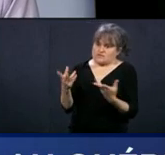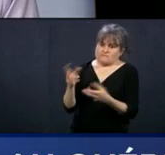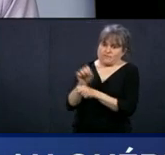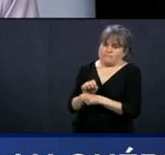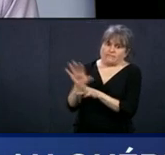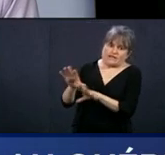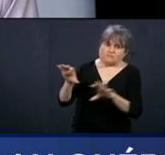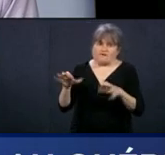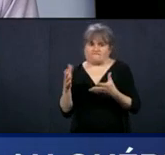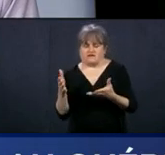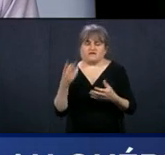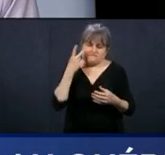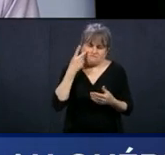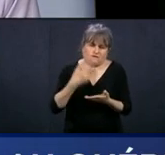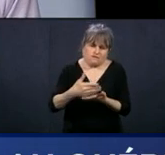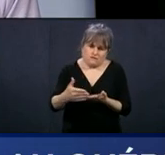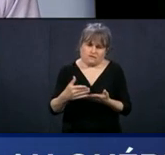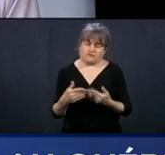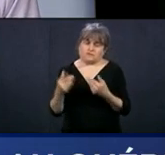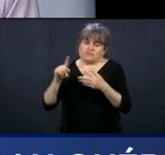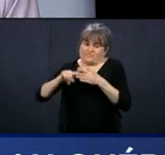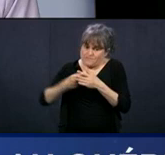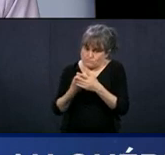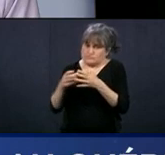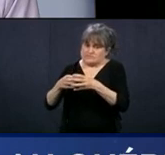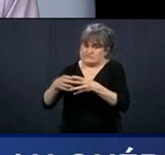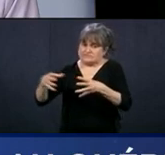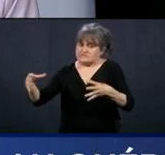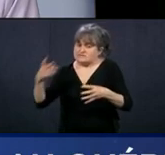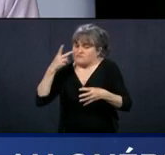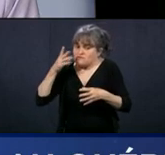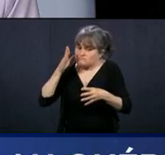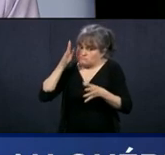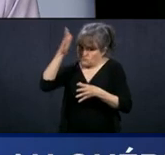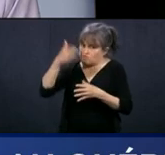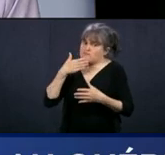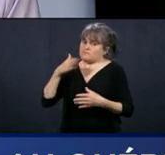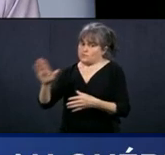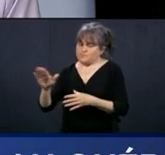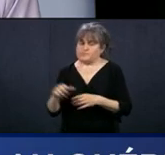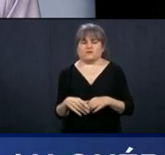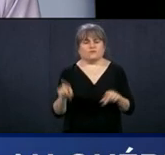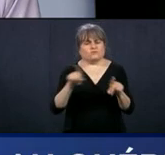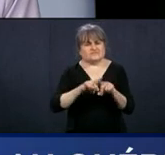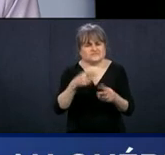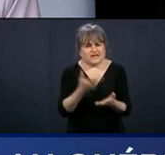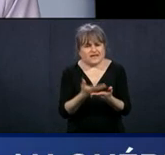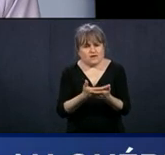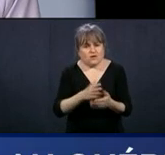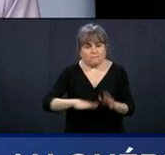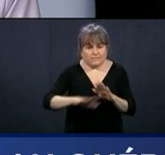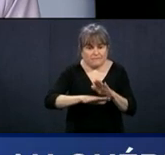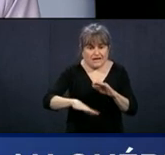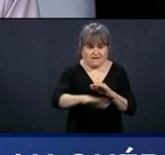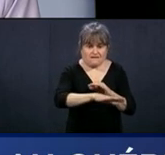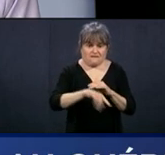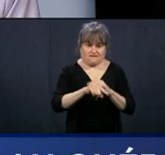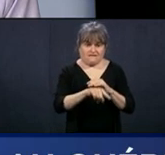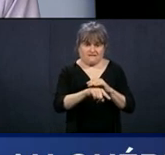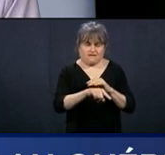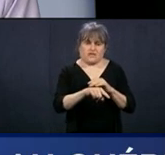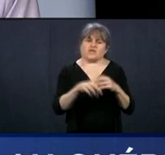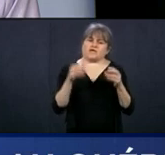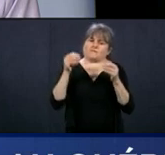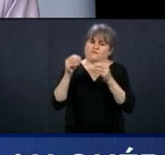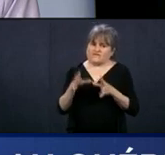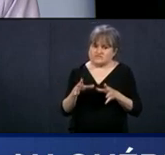réouverture progressive des services de garde. Il va aussi falloir s'adapter dans nos écoles primaires. Il y aura là aussi un enjeu logistique pour les